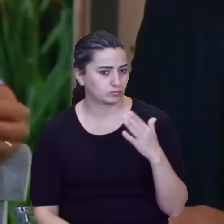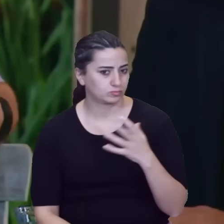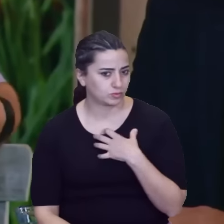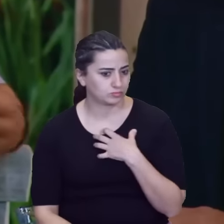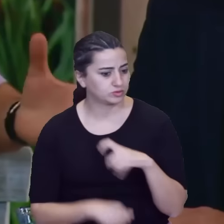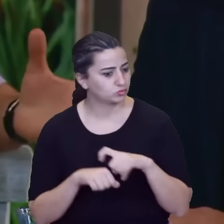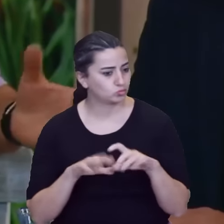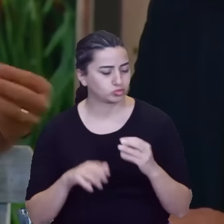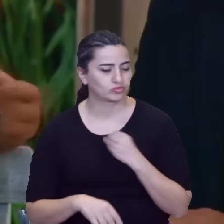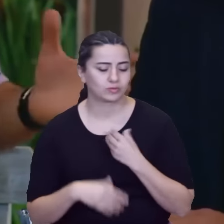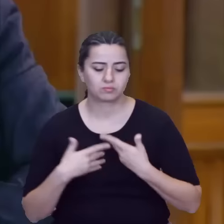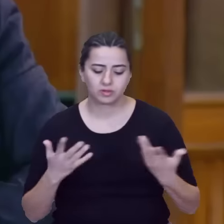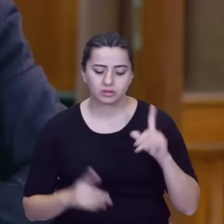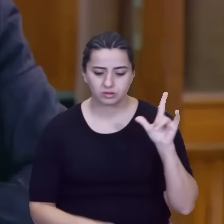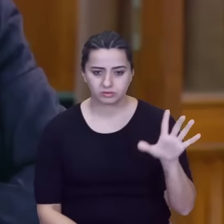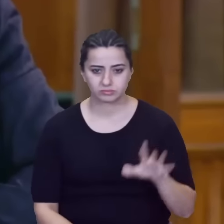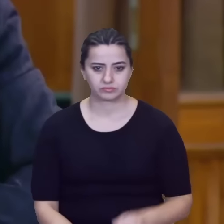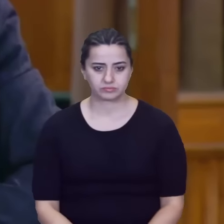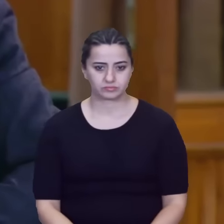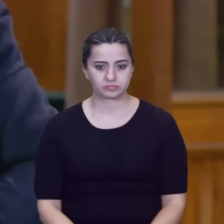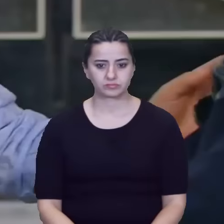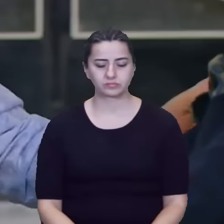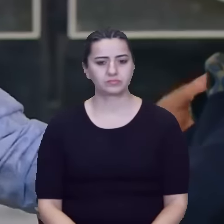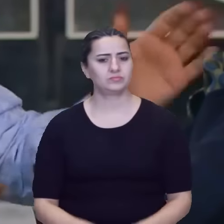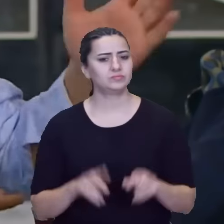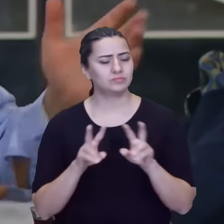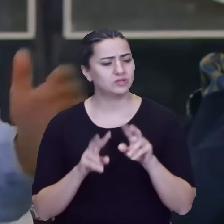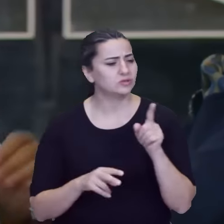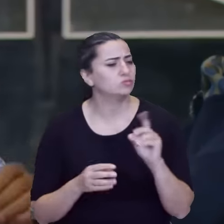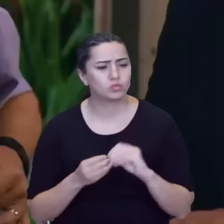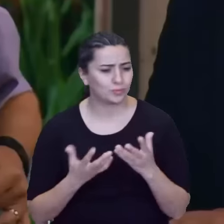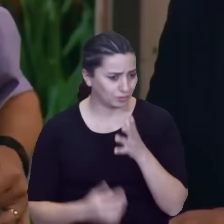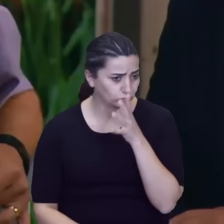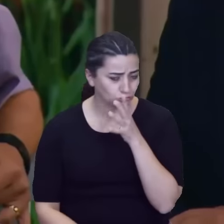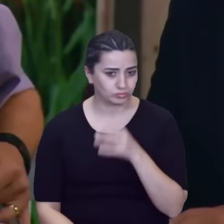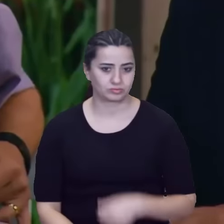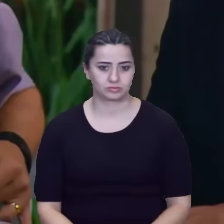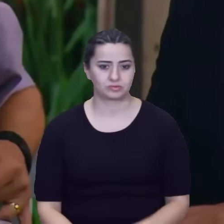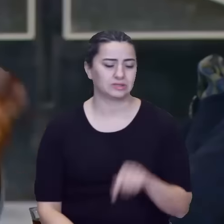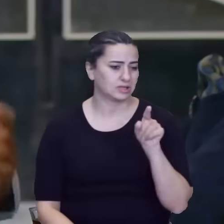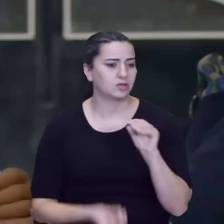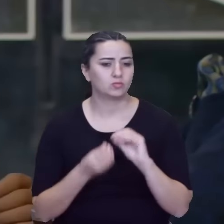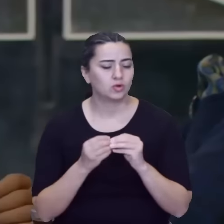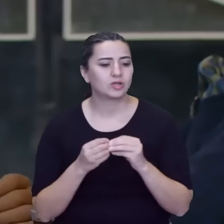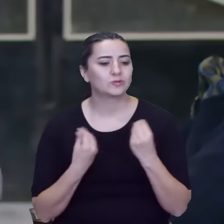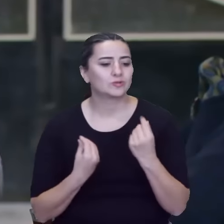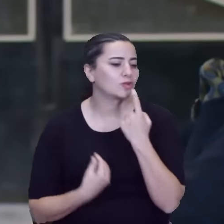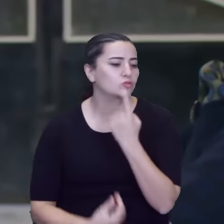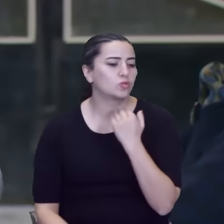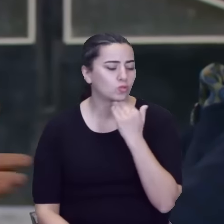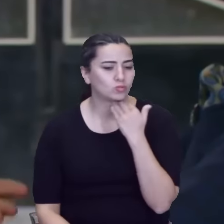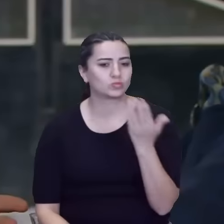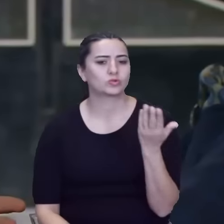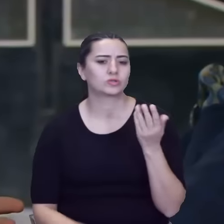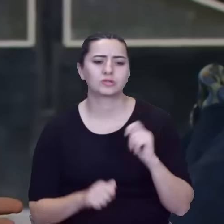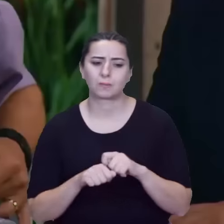Benim asamı bozmasın da ne olursa olsun. Ya Mesut'cuğum, senin sorunun ne biliyor musun? Ya senin sorunun iltifat edememek. Edemiyorsun